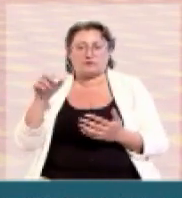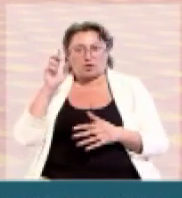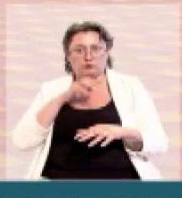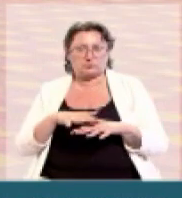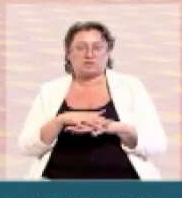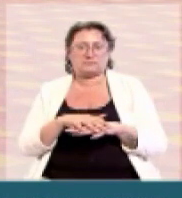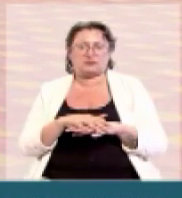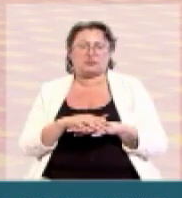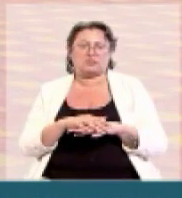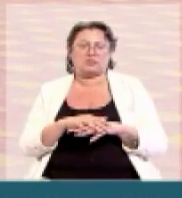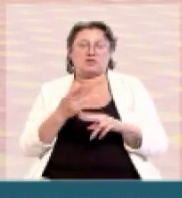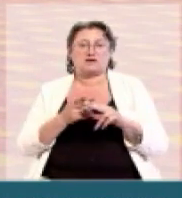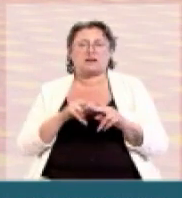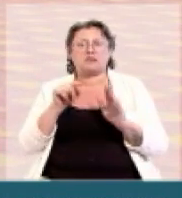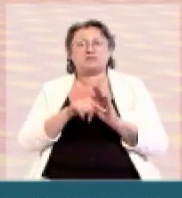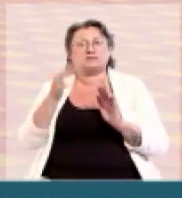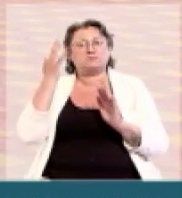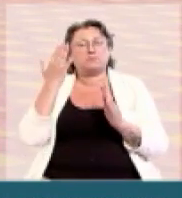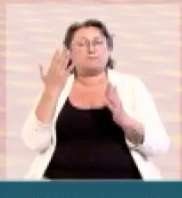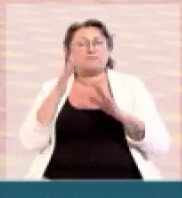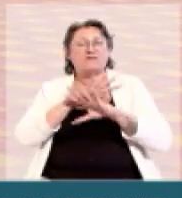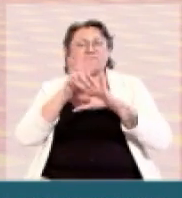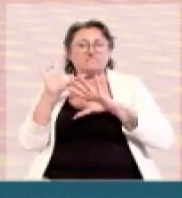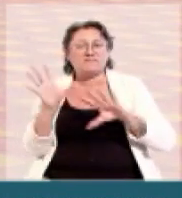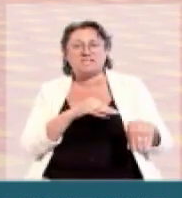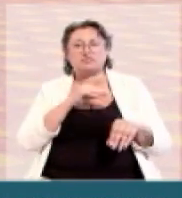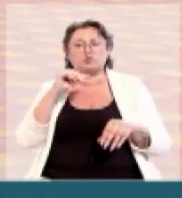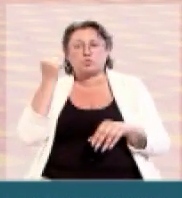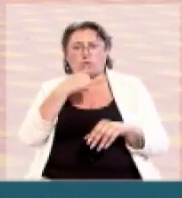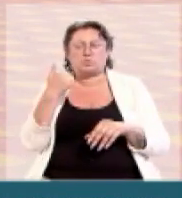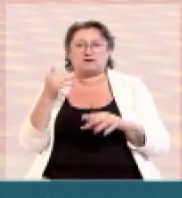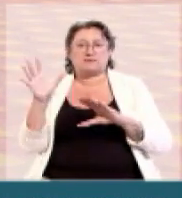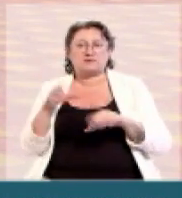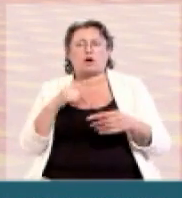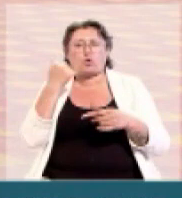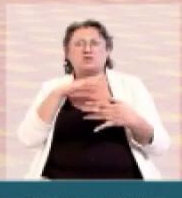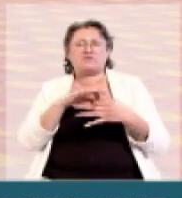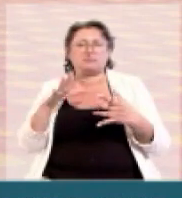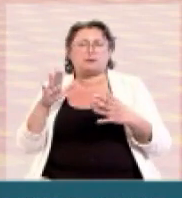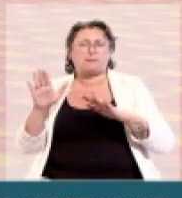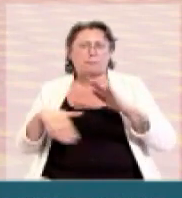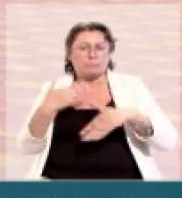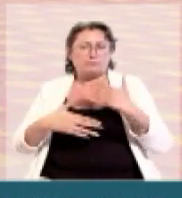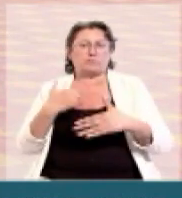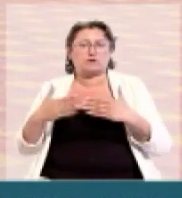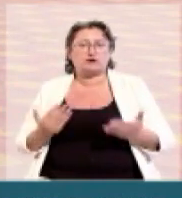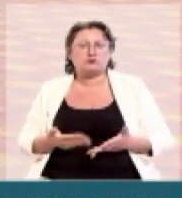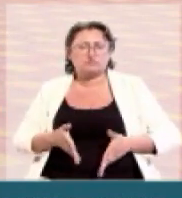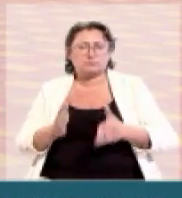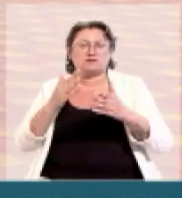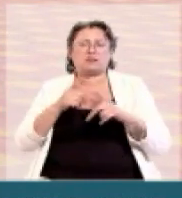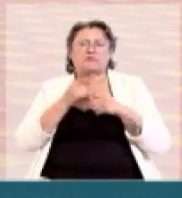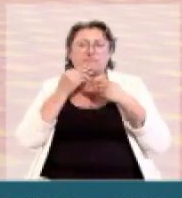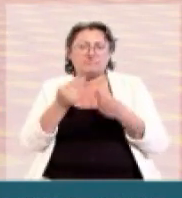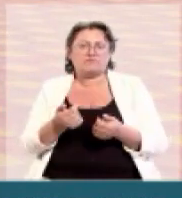государства. Это, по сути, весь тот пройденный путь за годы независимости, который